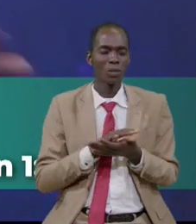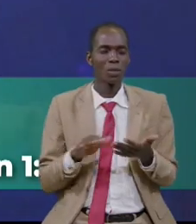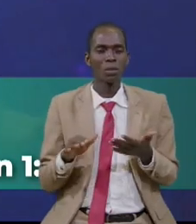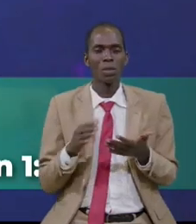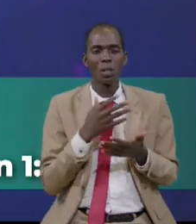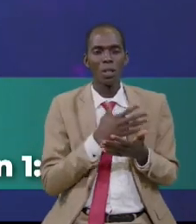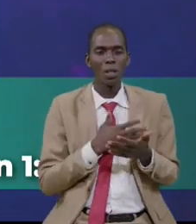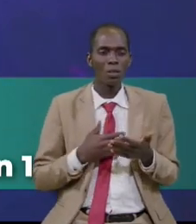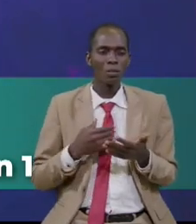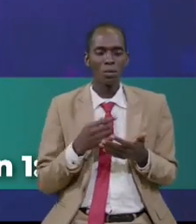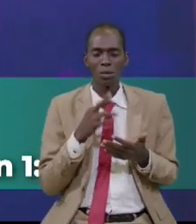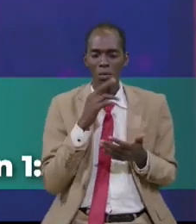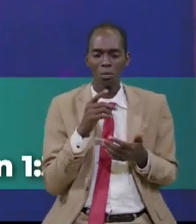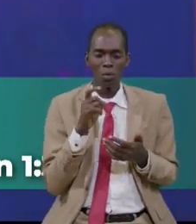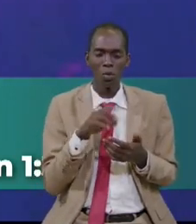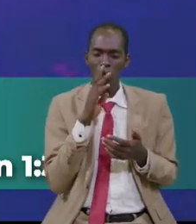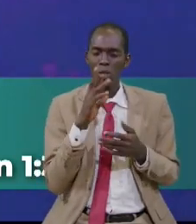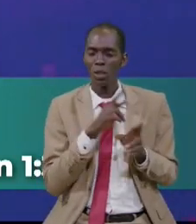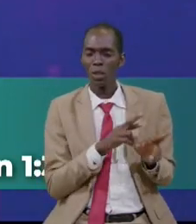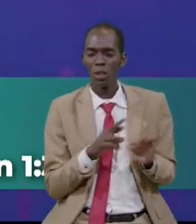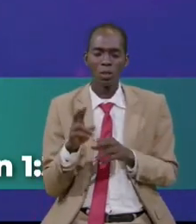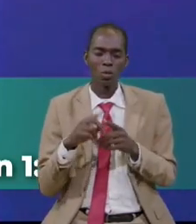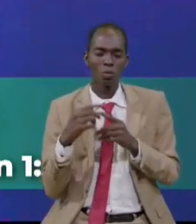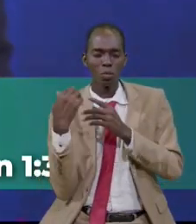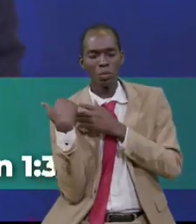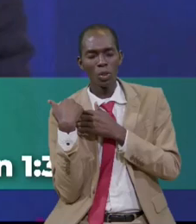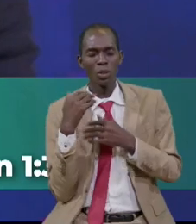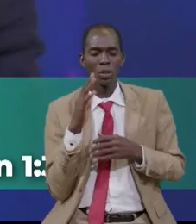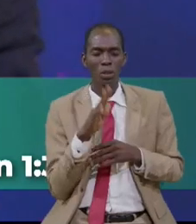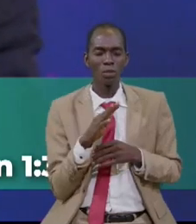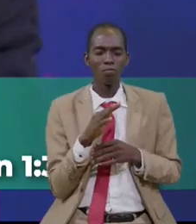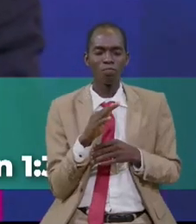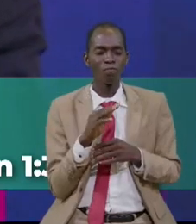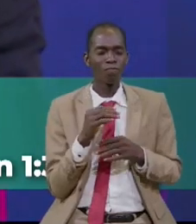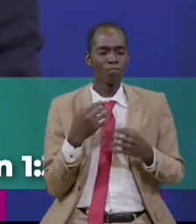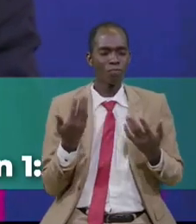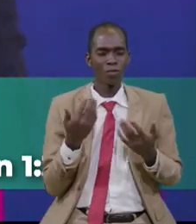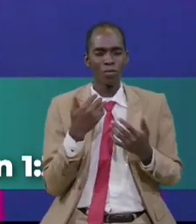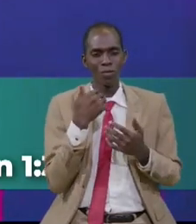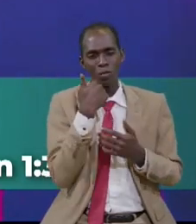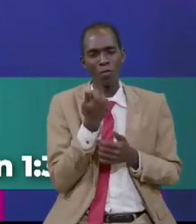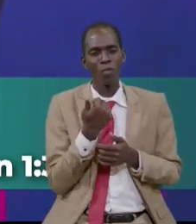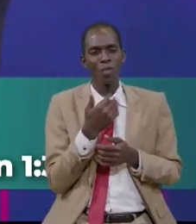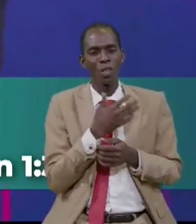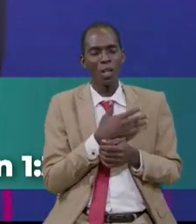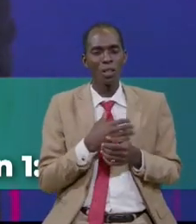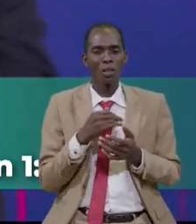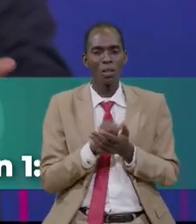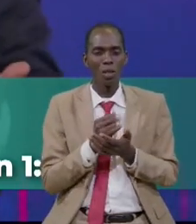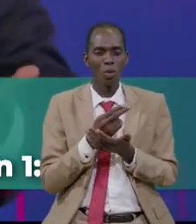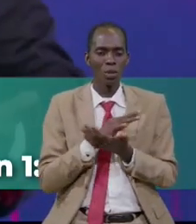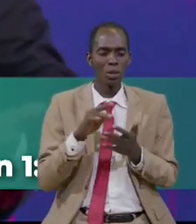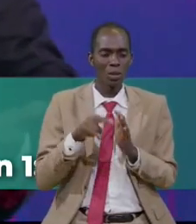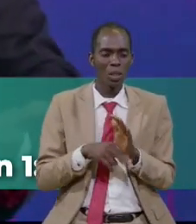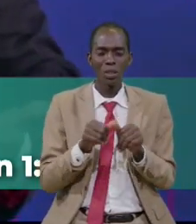son opprobre et tu continues ainsi, tu dis la sanctification, la spirité de vie et de cœur. Et le billet pour aller au